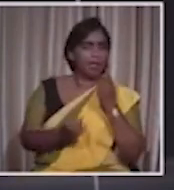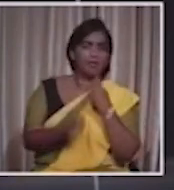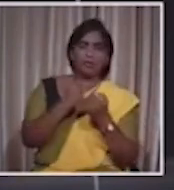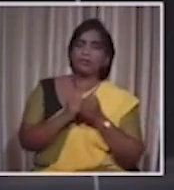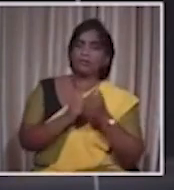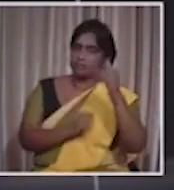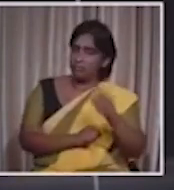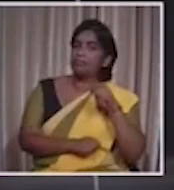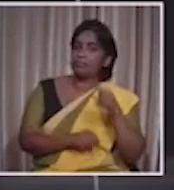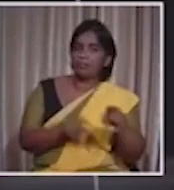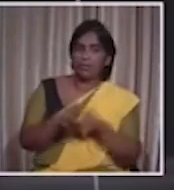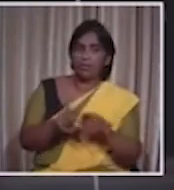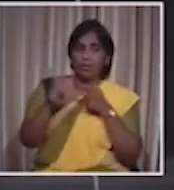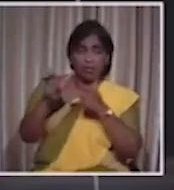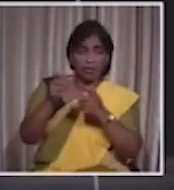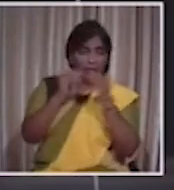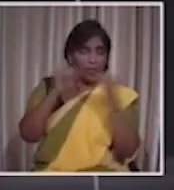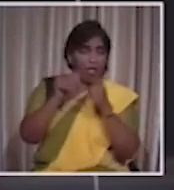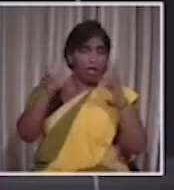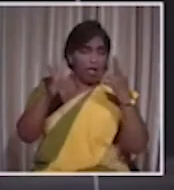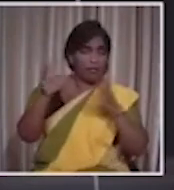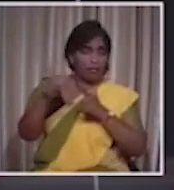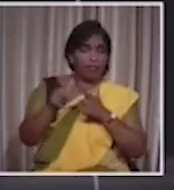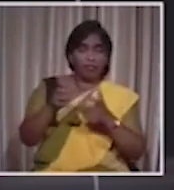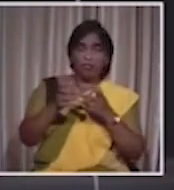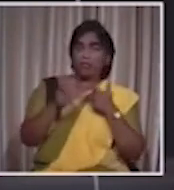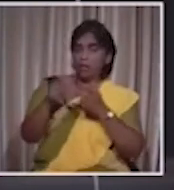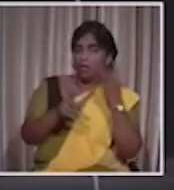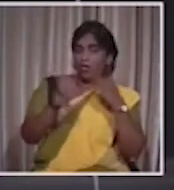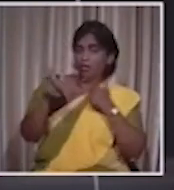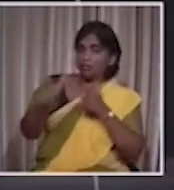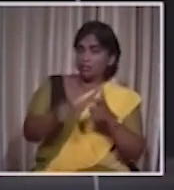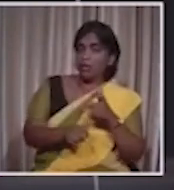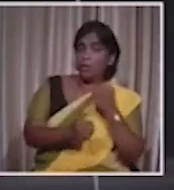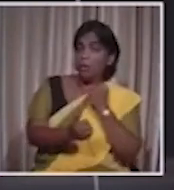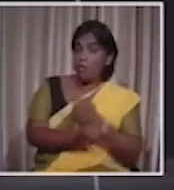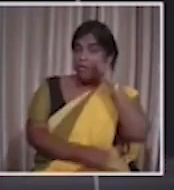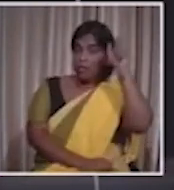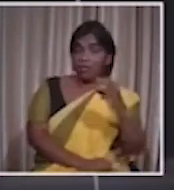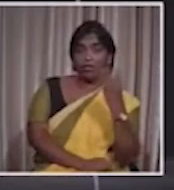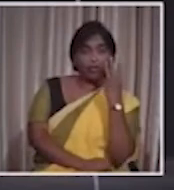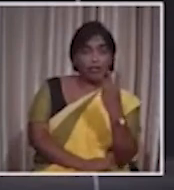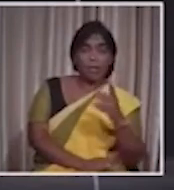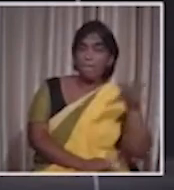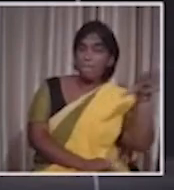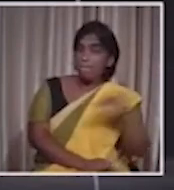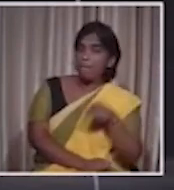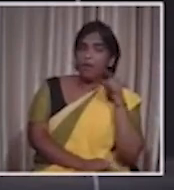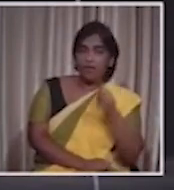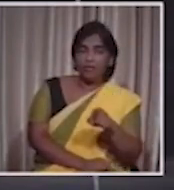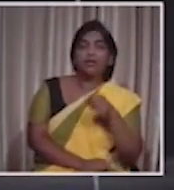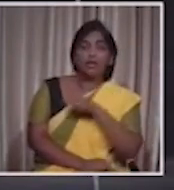පරීක්ෂණයක් පවත්වන්න ඕන. මේ විදිහට බුලට් 90කින් වෙඩි තියන්න, මැගසින් 3කින් වෙඩි තියන්න, පොලිස් නිලධාරීන් 3 දෙනෙක්ව භාවිත කරන්න